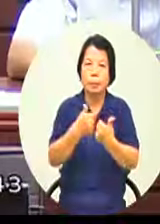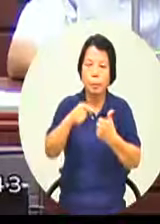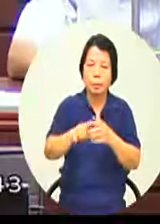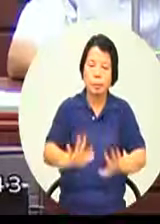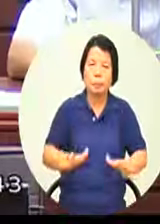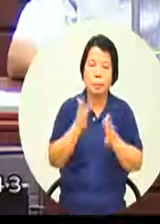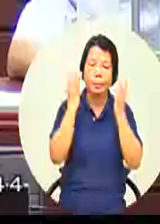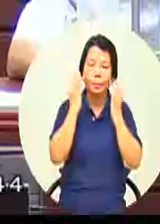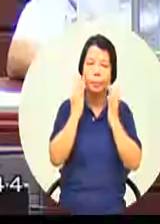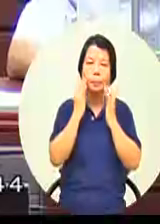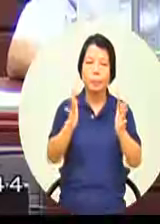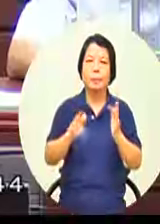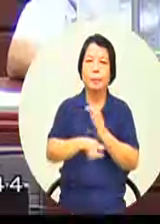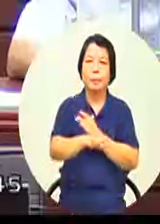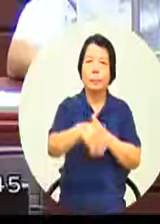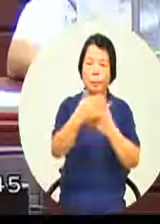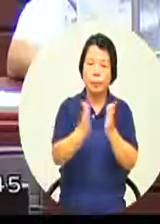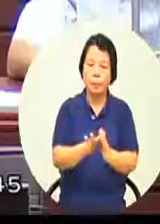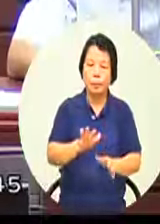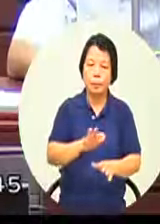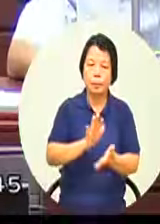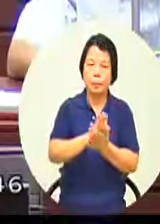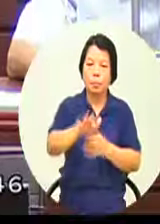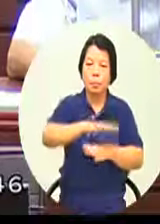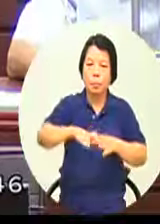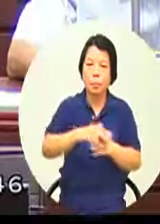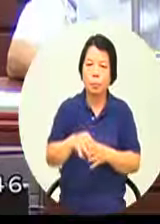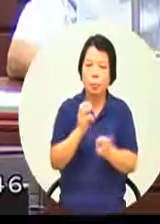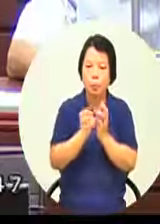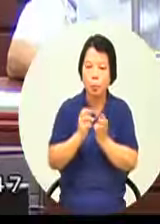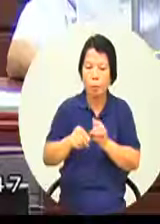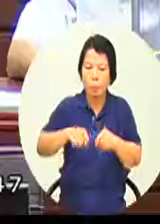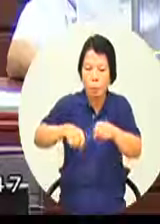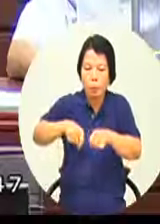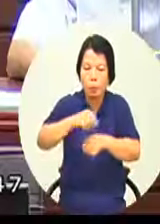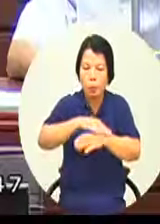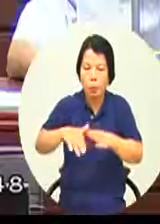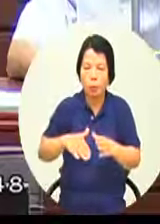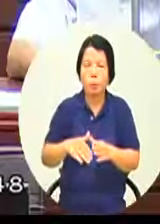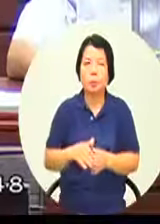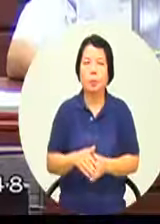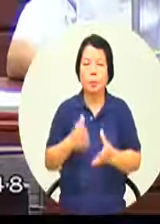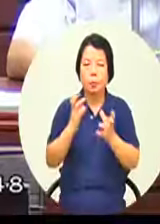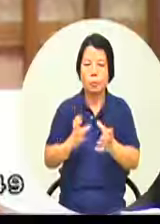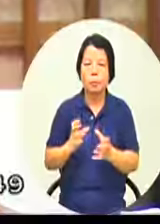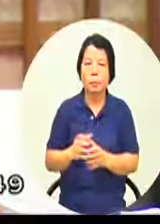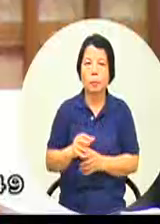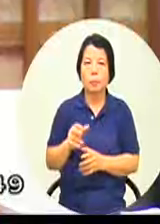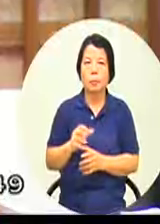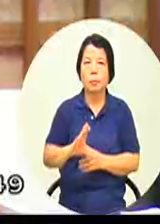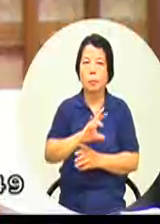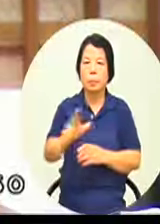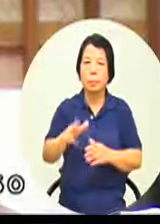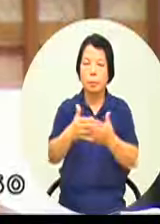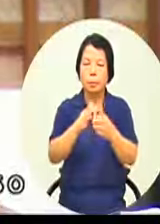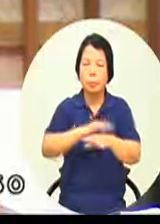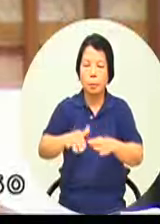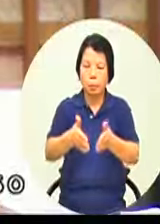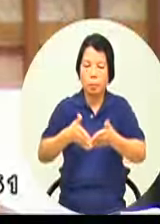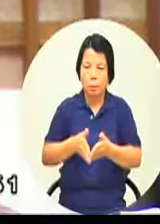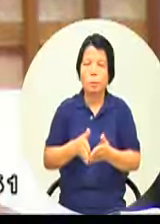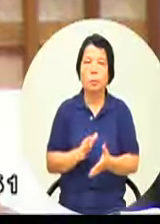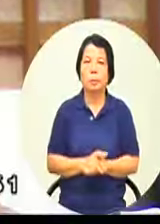问题呢，我想未来他们会做厘出一个头绪出来了。 未来他们，那我现在所要求我